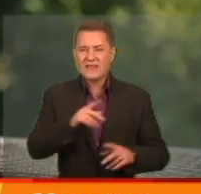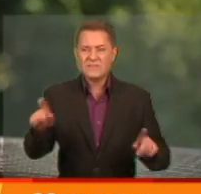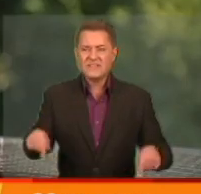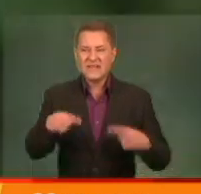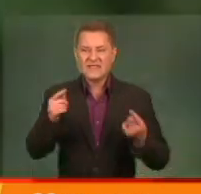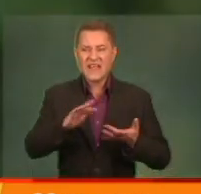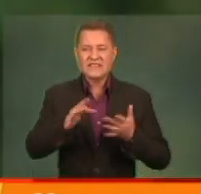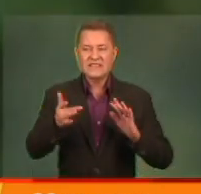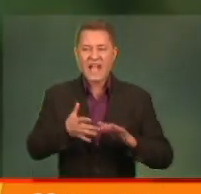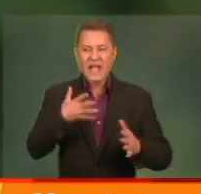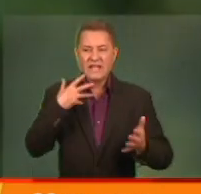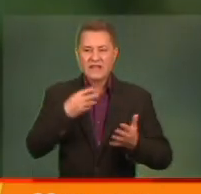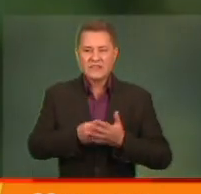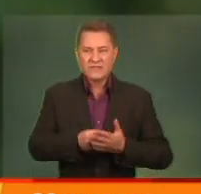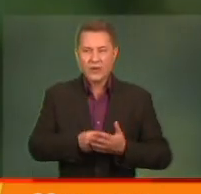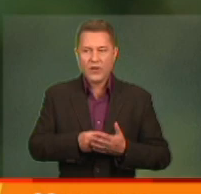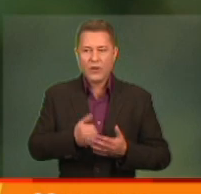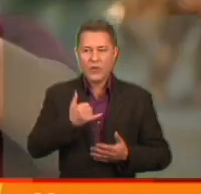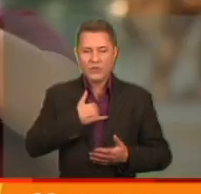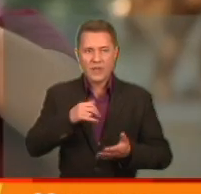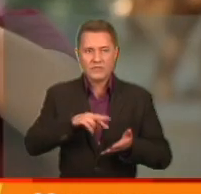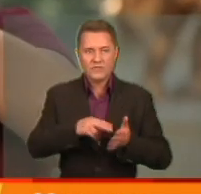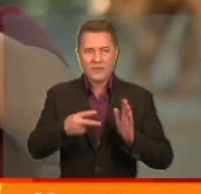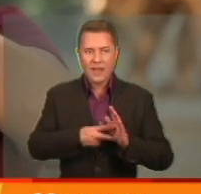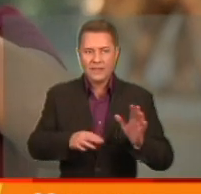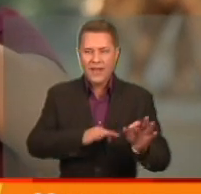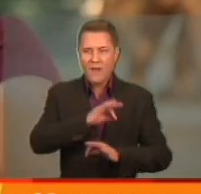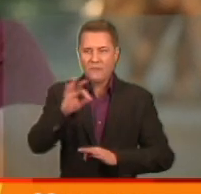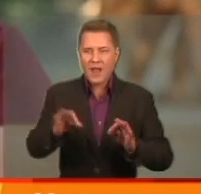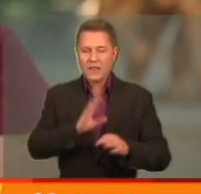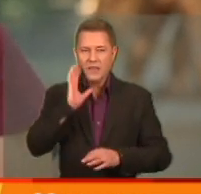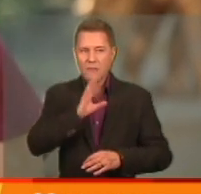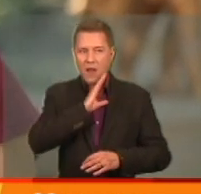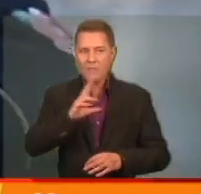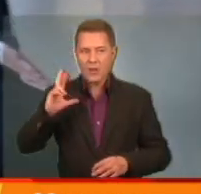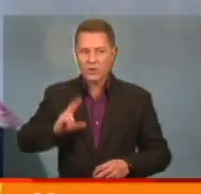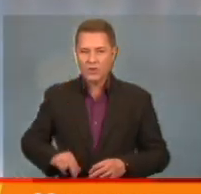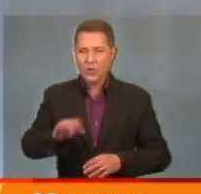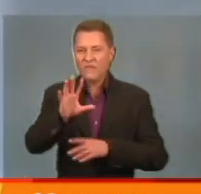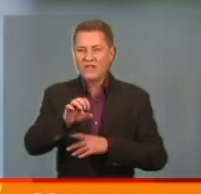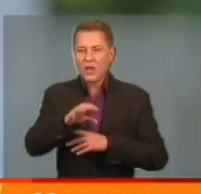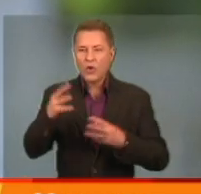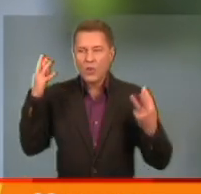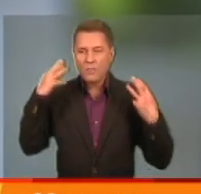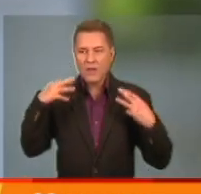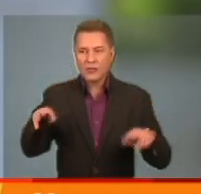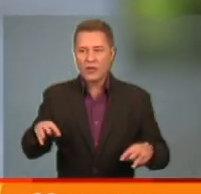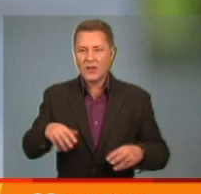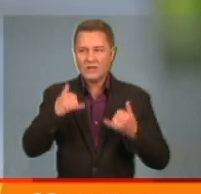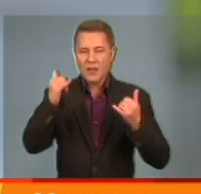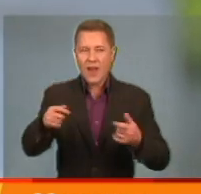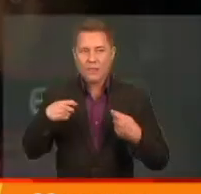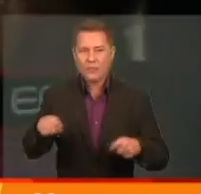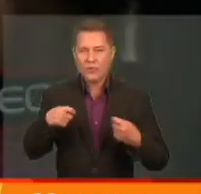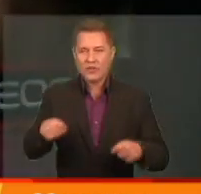сайт свій, у нас в планах, в проєкті. Мама і донька нині фотографують моделі для онлайн-продажів.